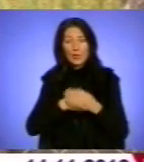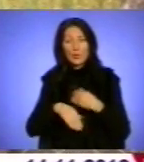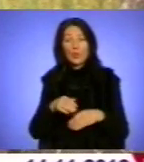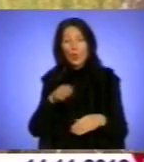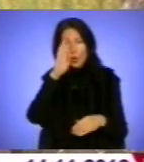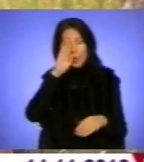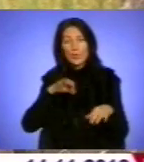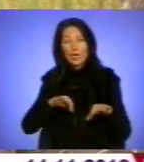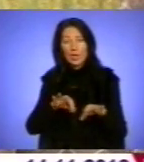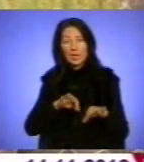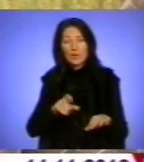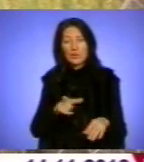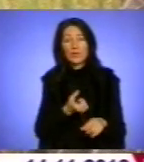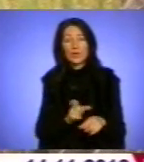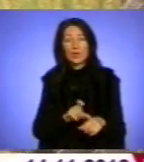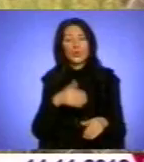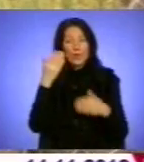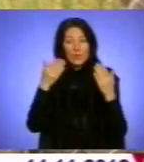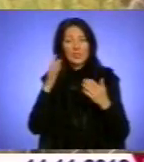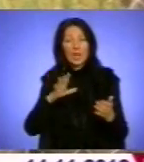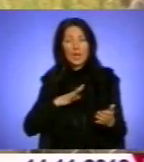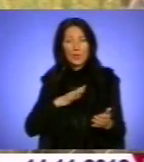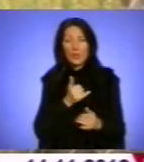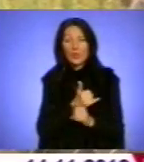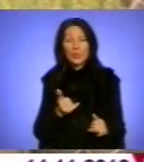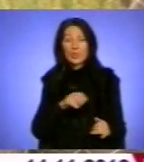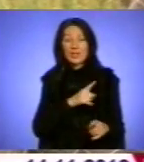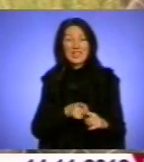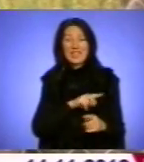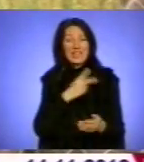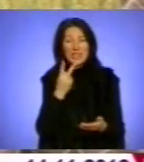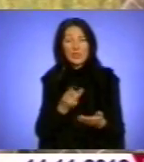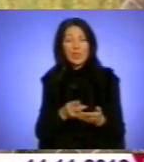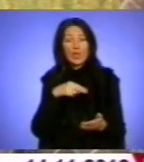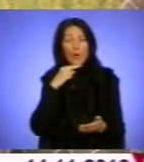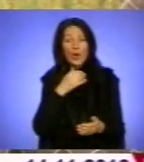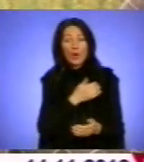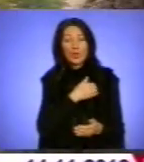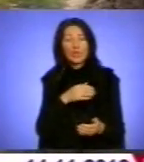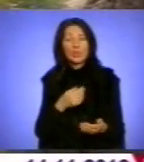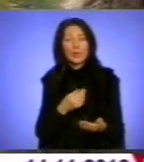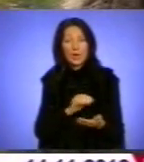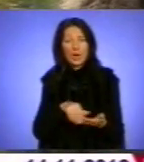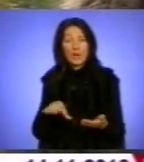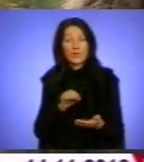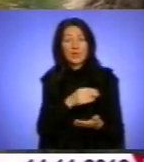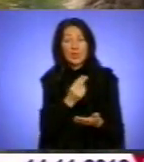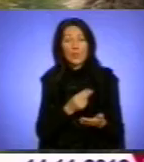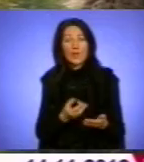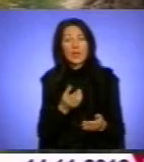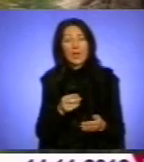позитивом, він був дуже веселий. І не можна на це не звертати уваги, і тому хотілося викластися якомога краще. До сьогоднішнього